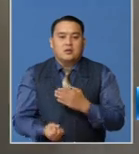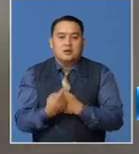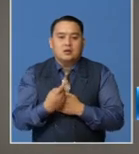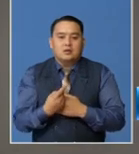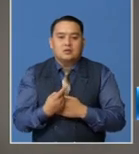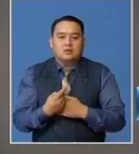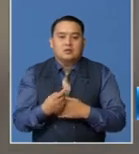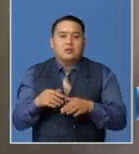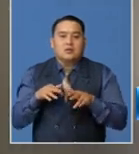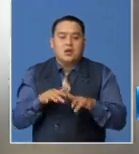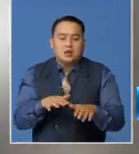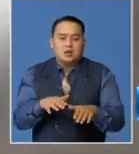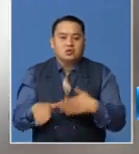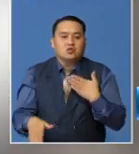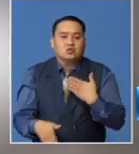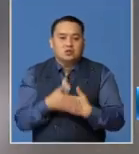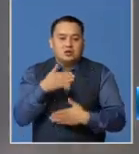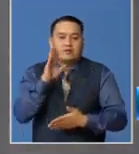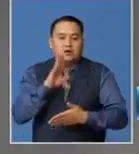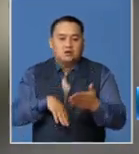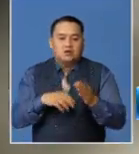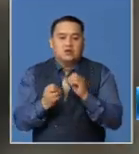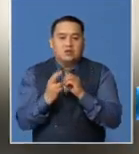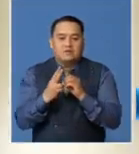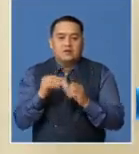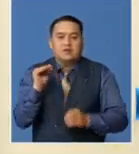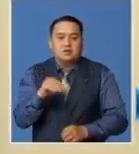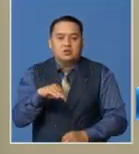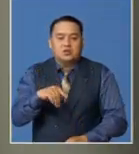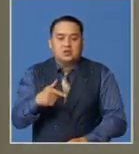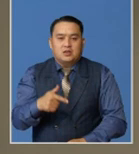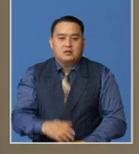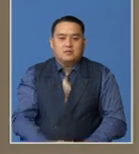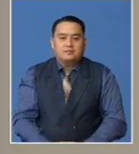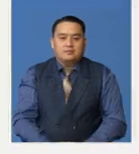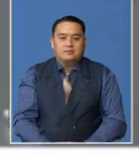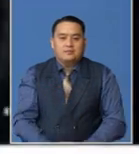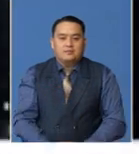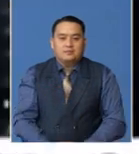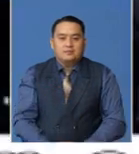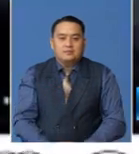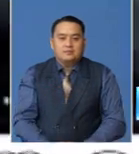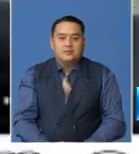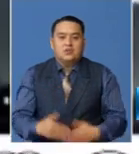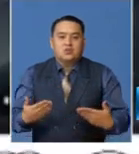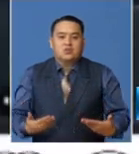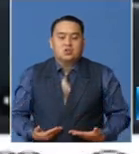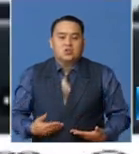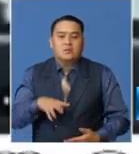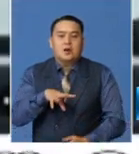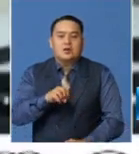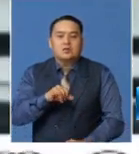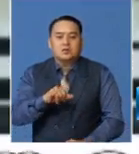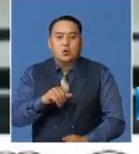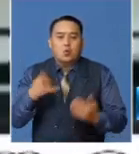дело и наложен административный штраф в размере 12 тысяч тенге жители мангистауской области